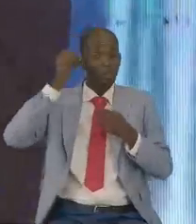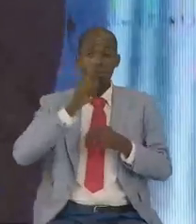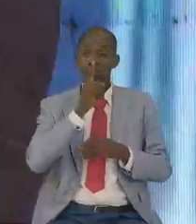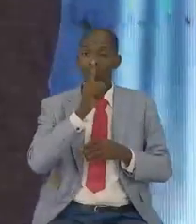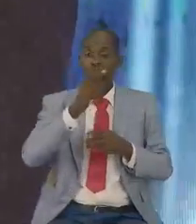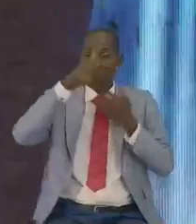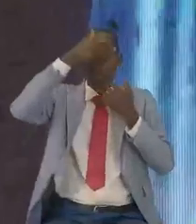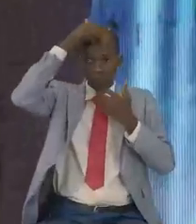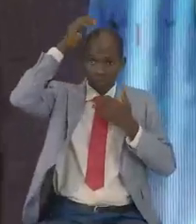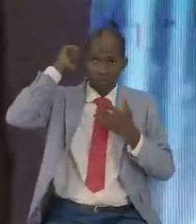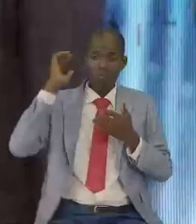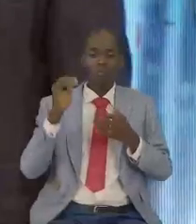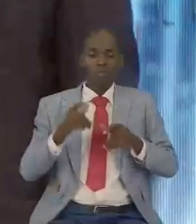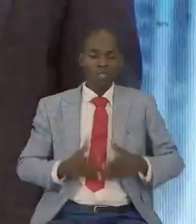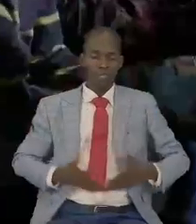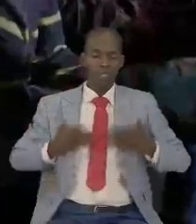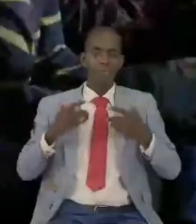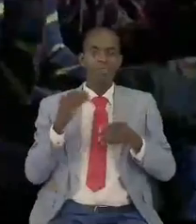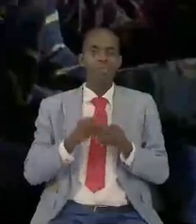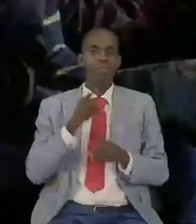Parce que le vrai lion est avec vous.